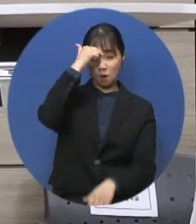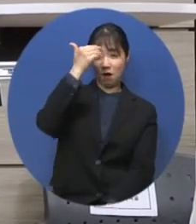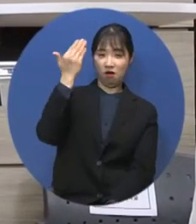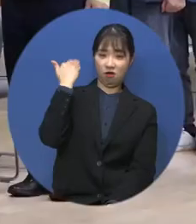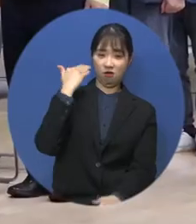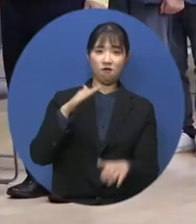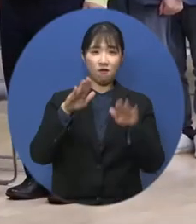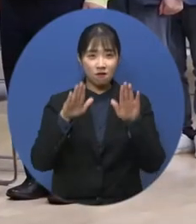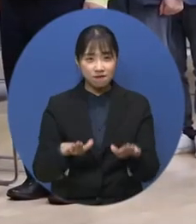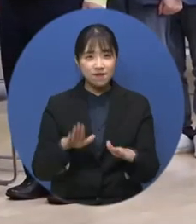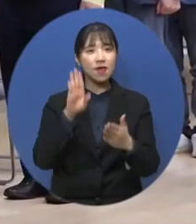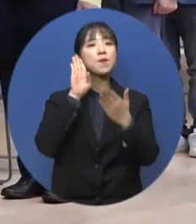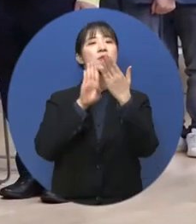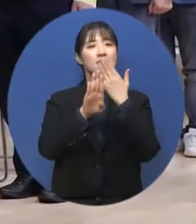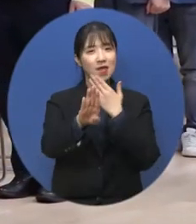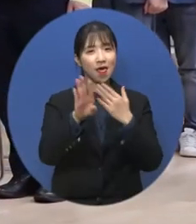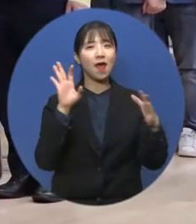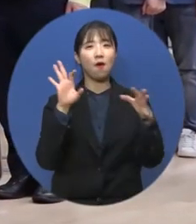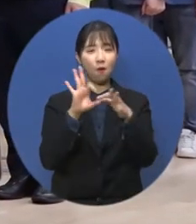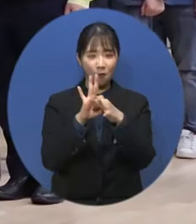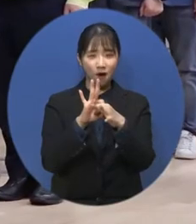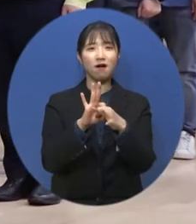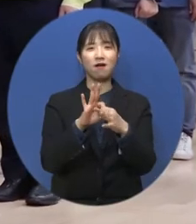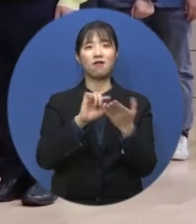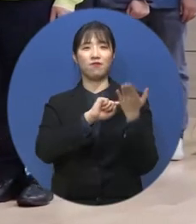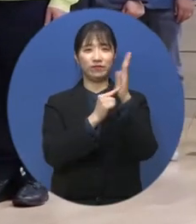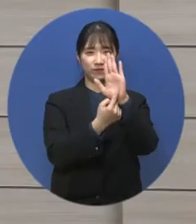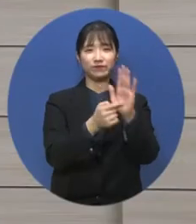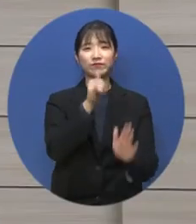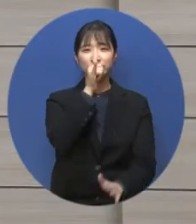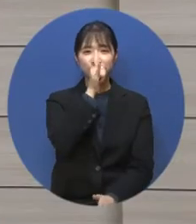현재, 미래라는 주제로 개최했습니다.